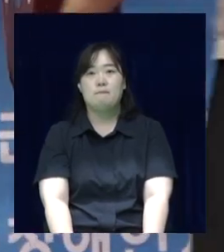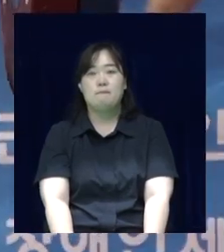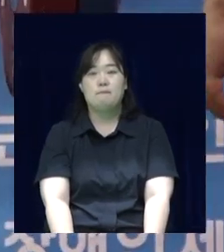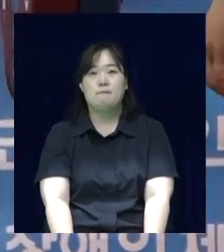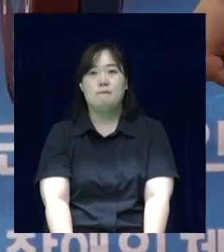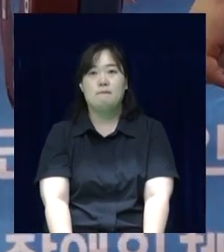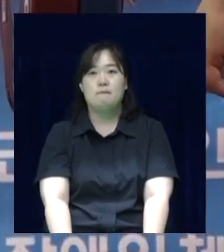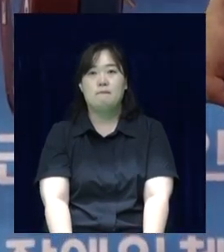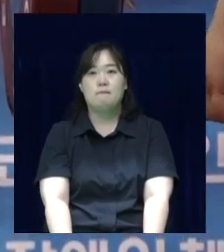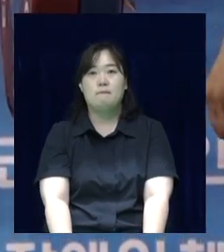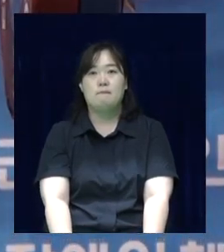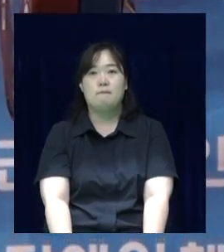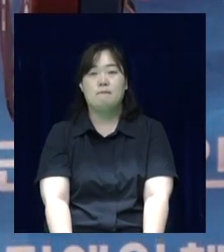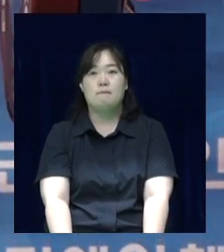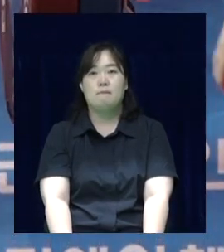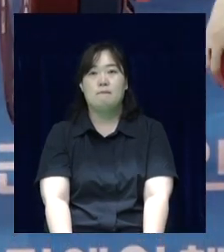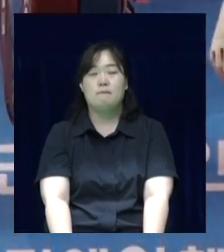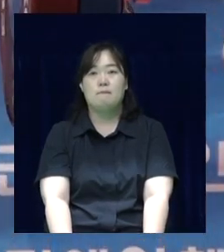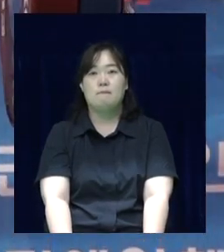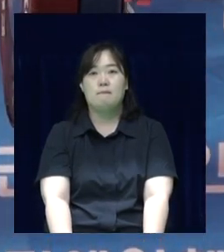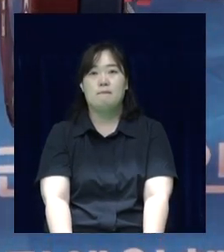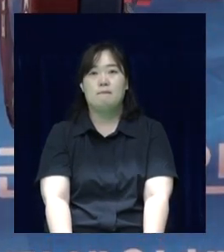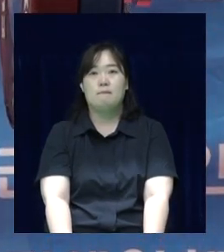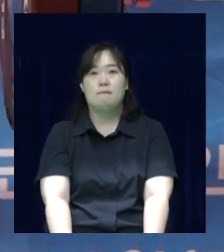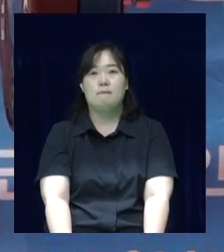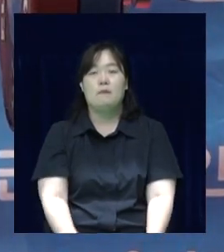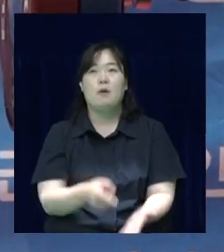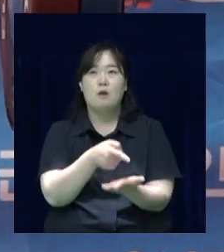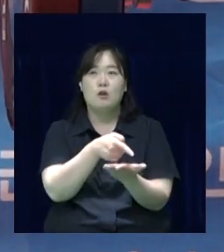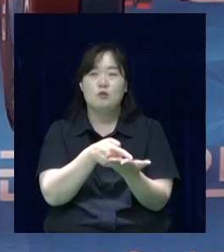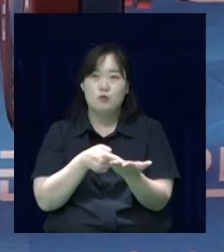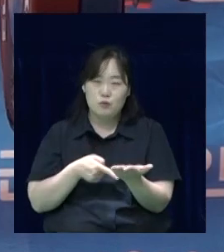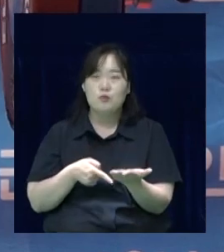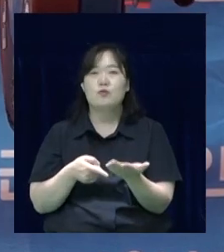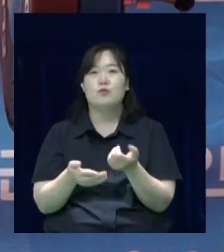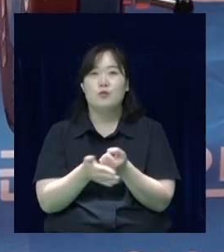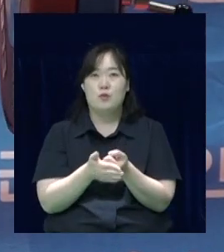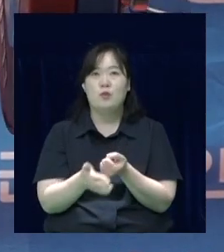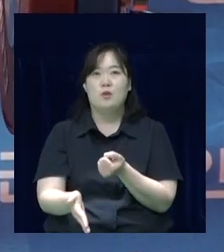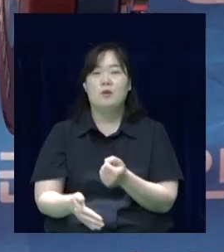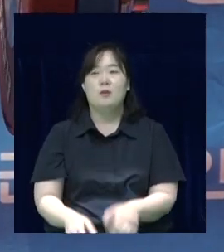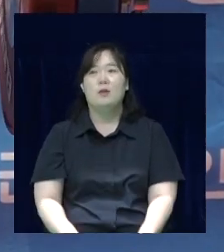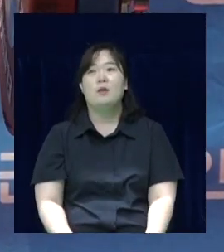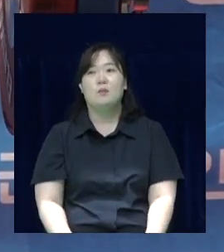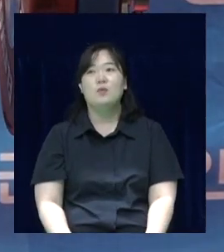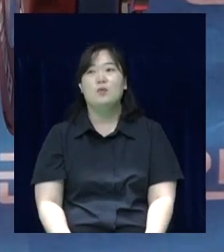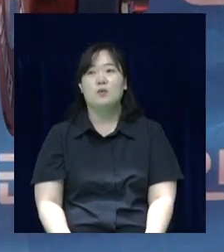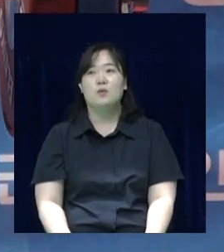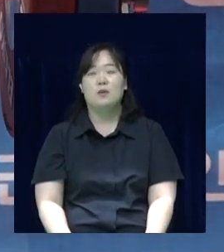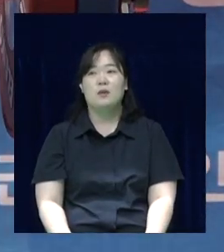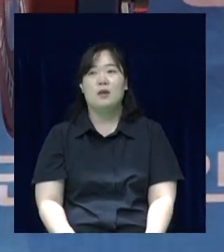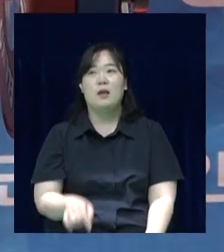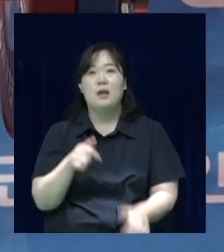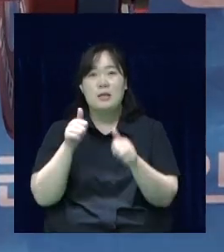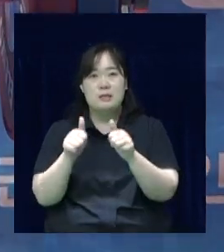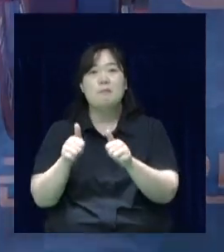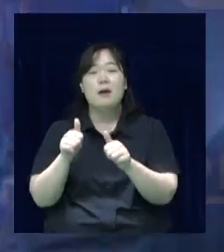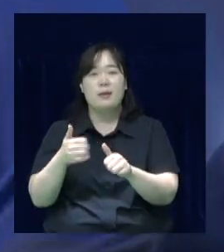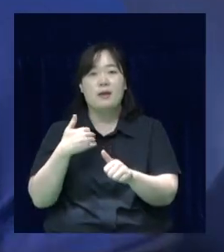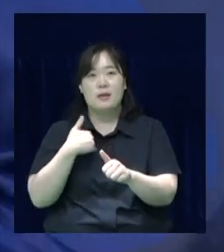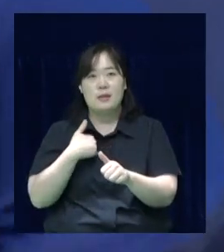수술 여파에 대해서 역시나 좀 예. 이 부분을 인지시키고 있는 현재